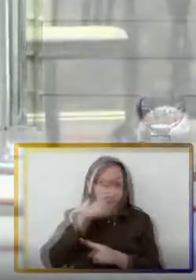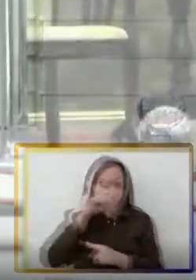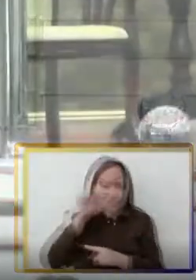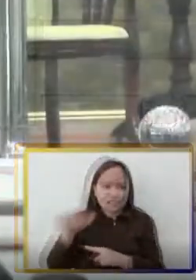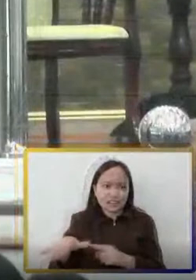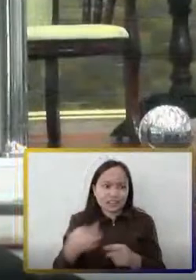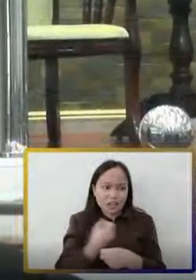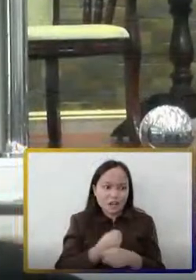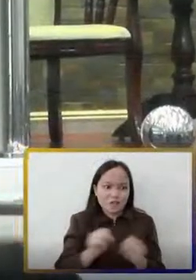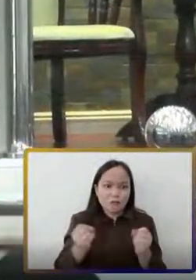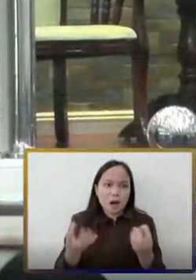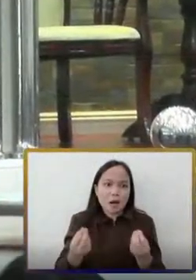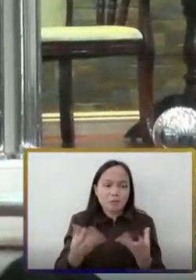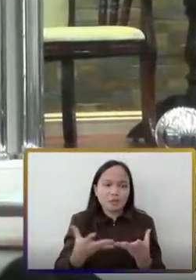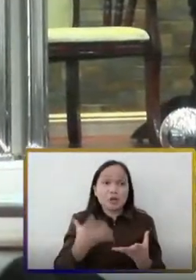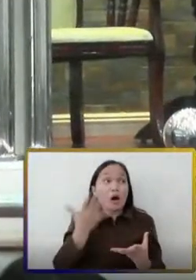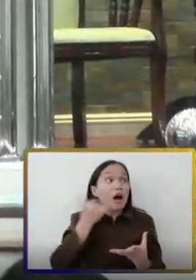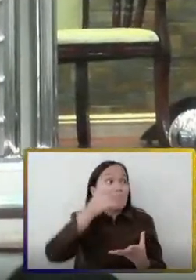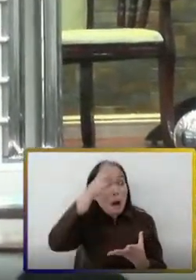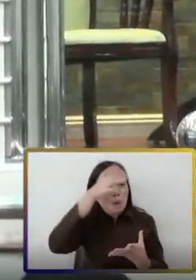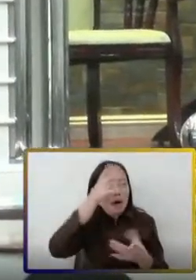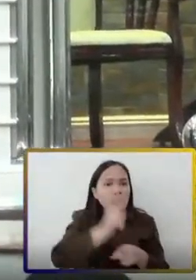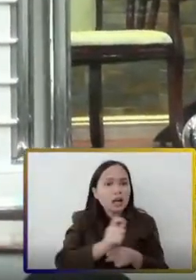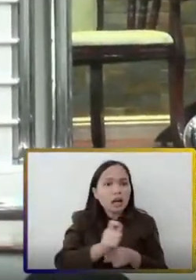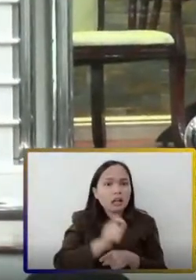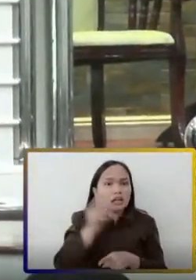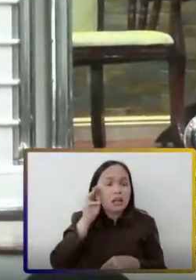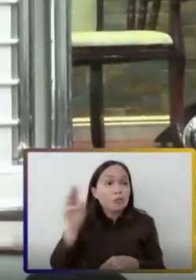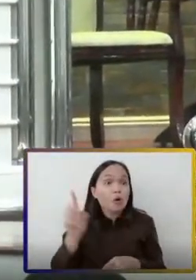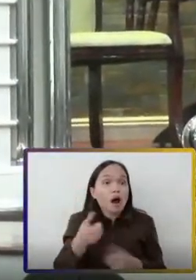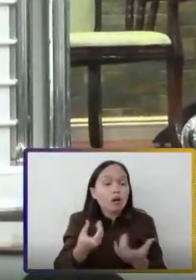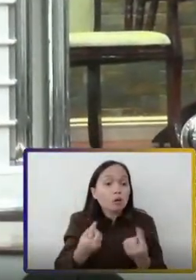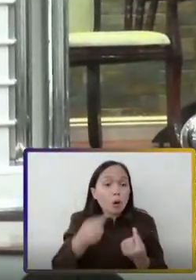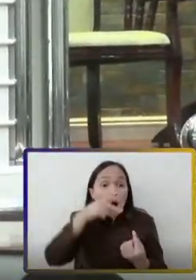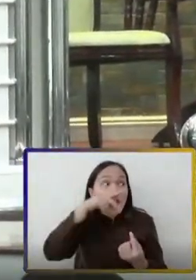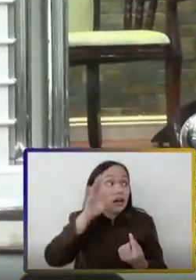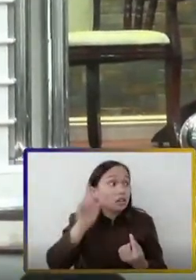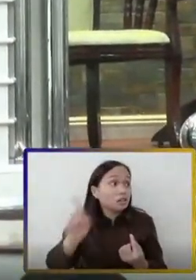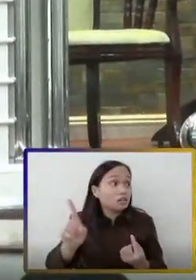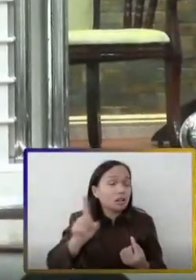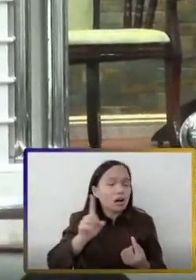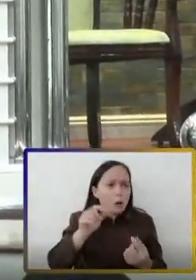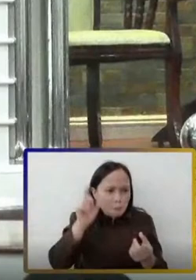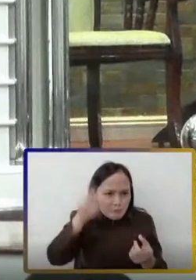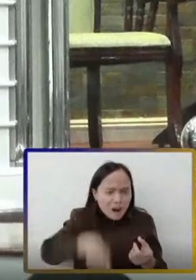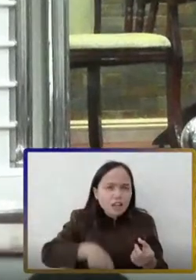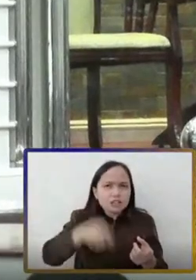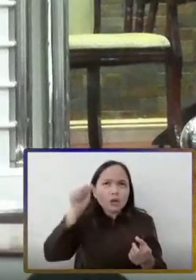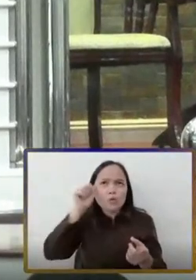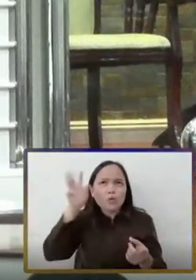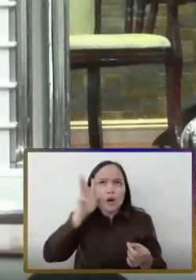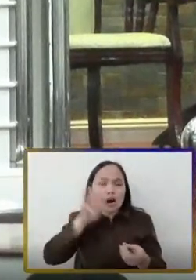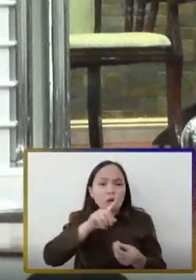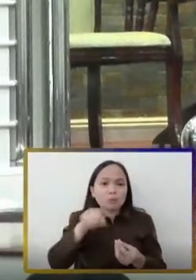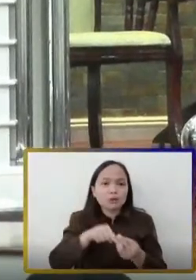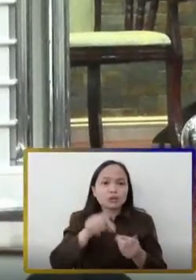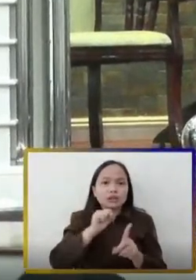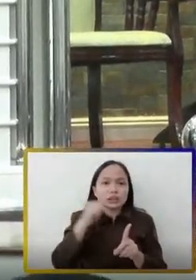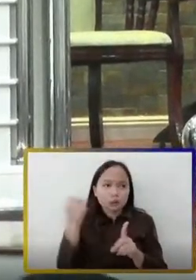Because his dad trained him to be aware of his situations.